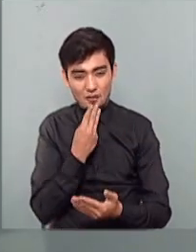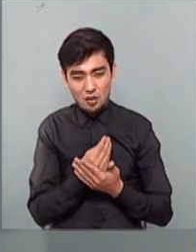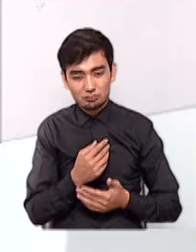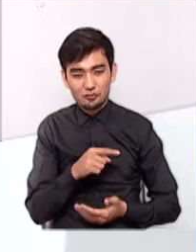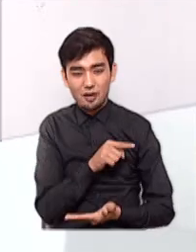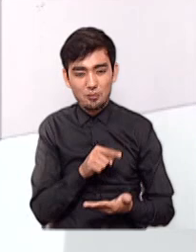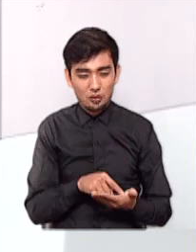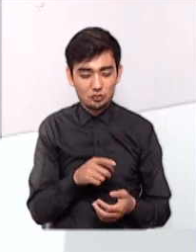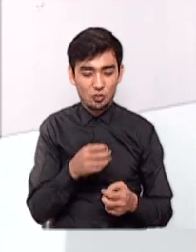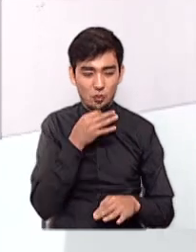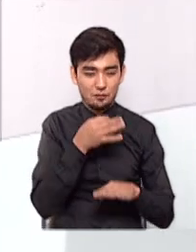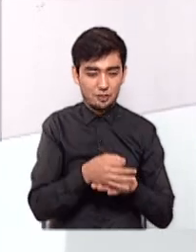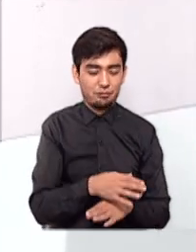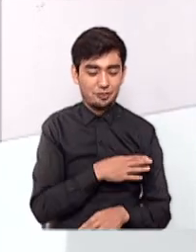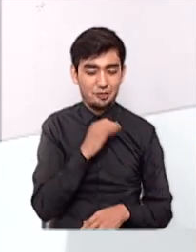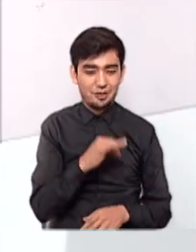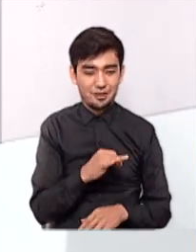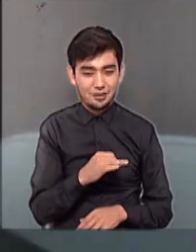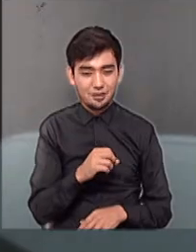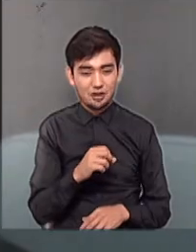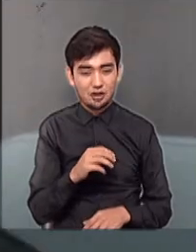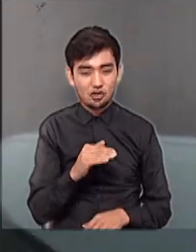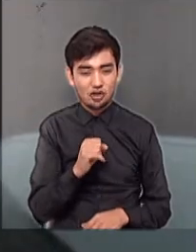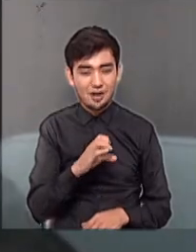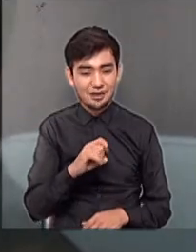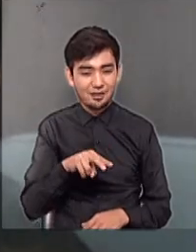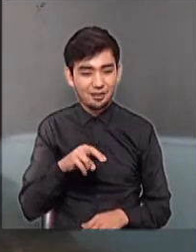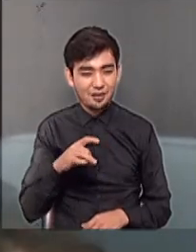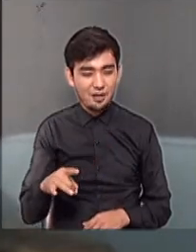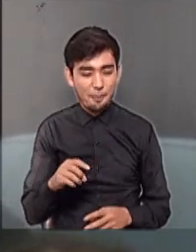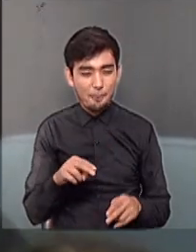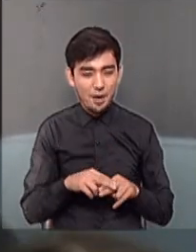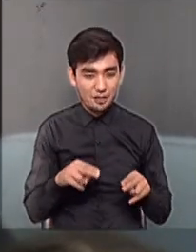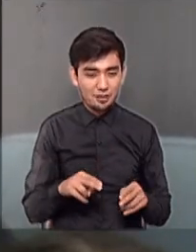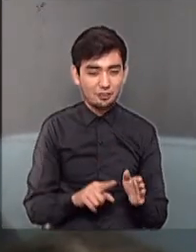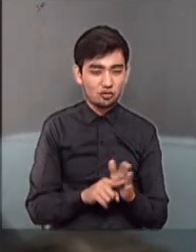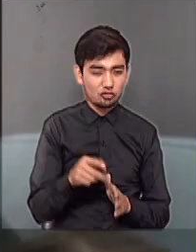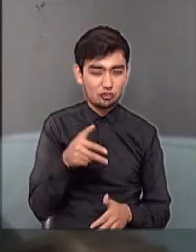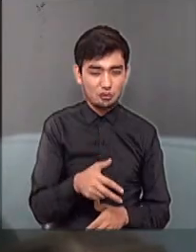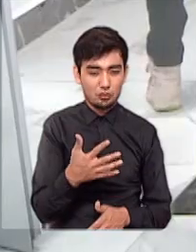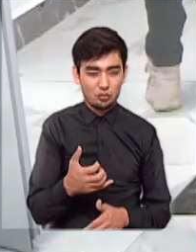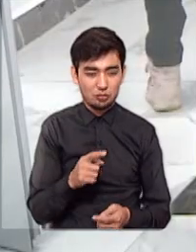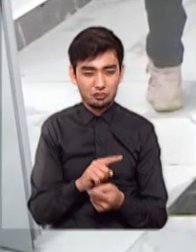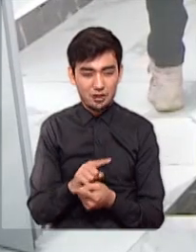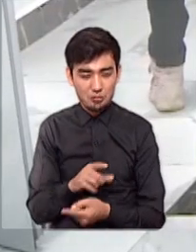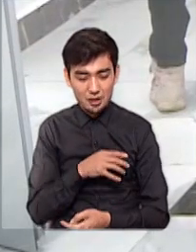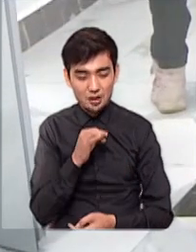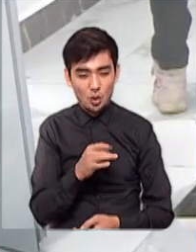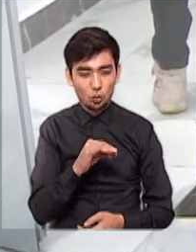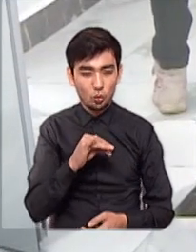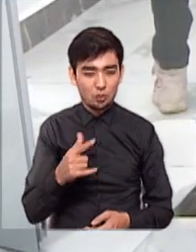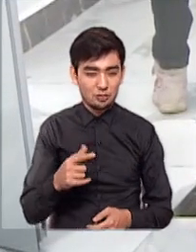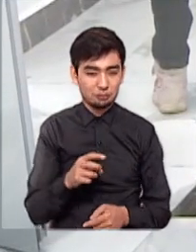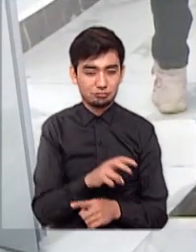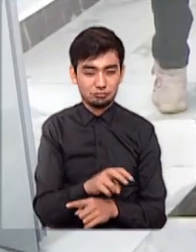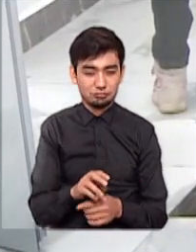алаңдатқан сұрақтарға жауап алып отыр. Жалпы жасылдар партиясы науқан басталғалы 3,5 мыңнан астам кездесу өткізіп үлгерген. Енді олар оңтүстік өңірлерді